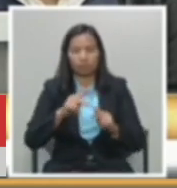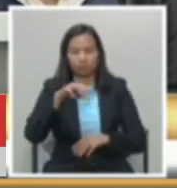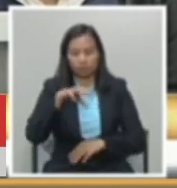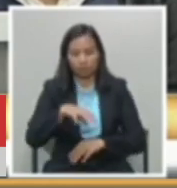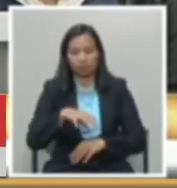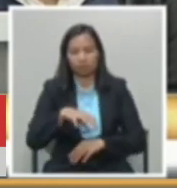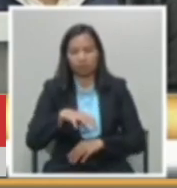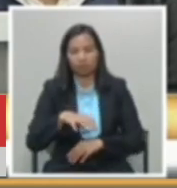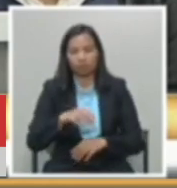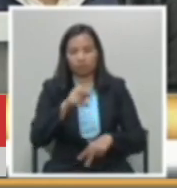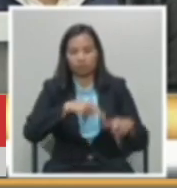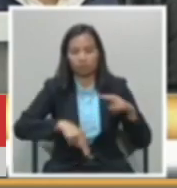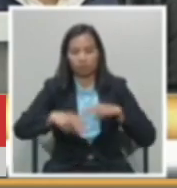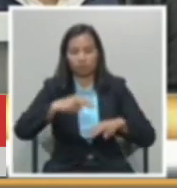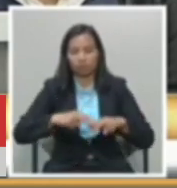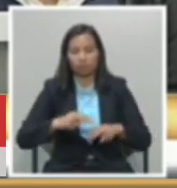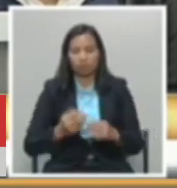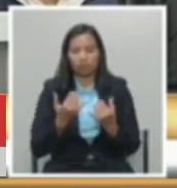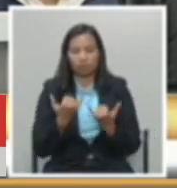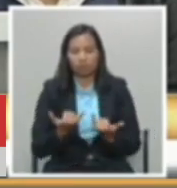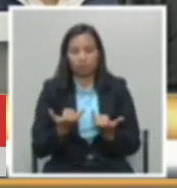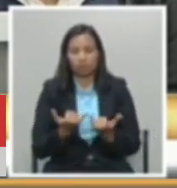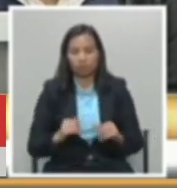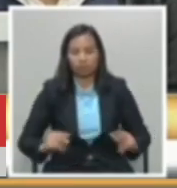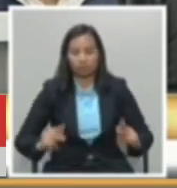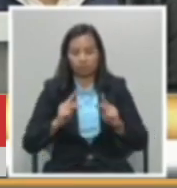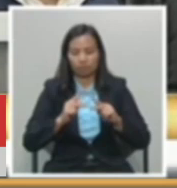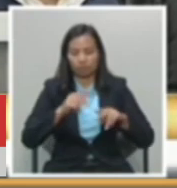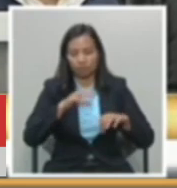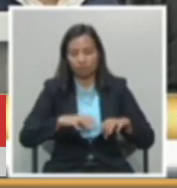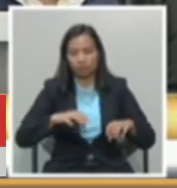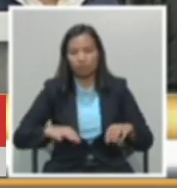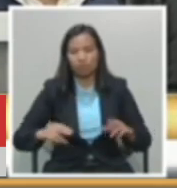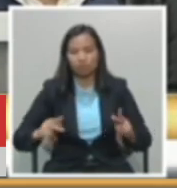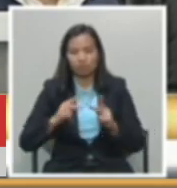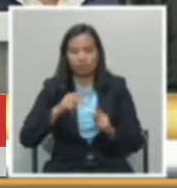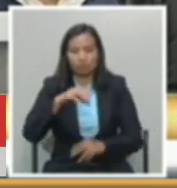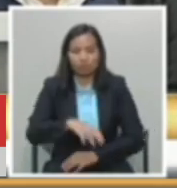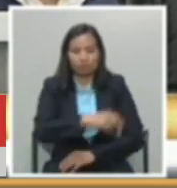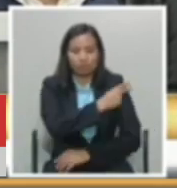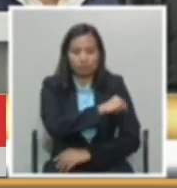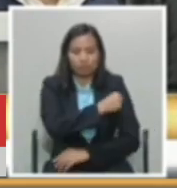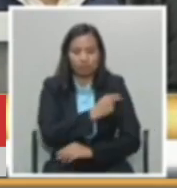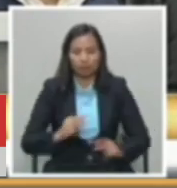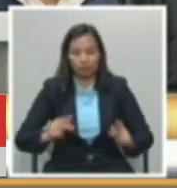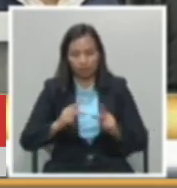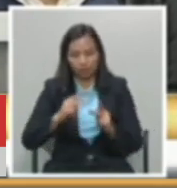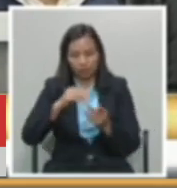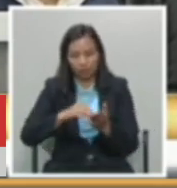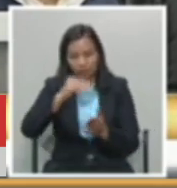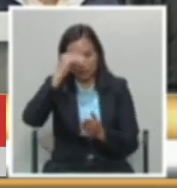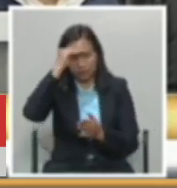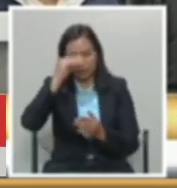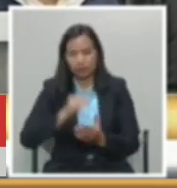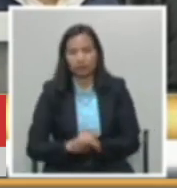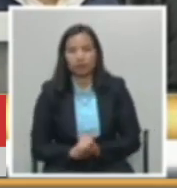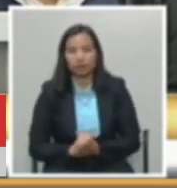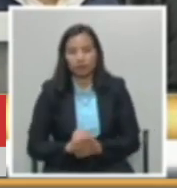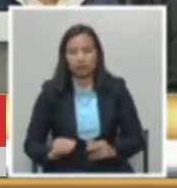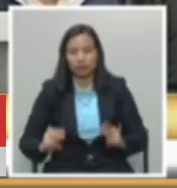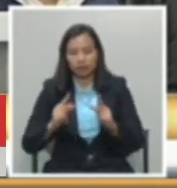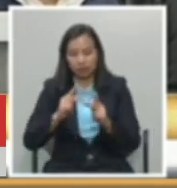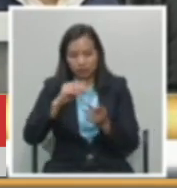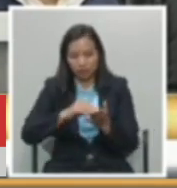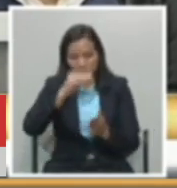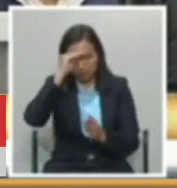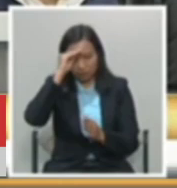แลวันนี้5กระทรวงหลักนั้นพร้อมหรือยังกระทรวงสาธารณสุขกระทรวงศึกษาขออนุญาตแตะนิดหนึ่งกระทรวงศึกษานี่ดิ